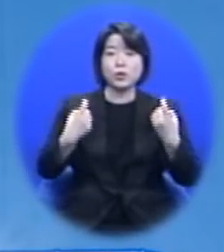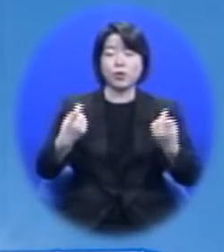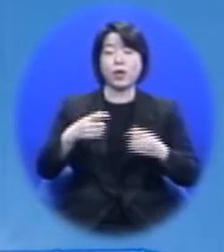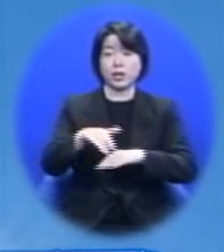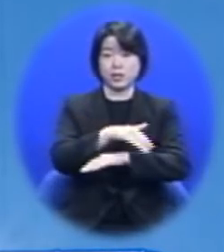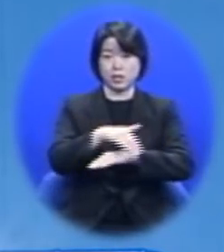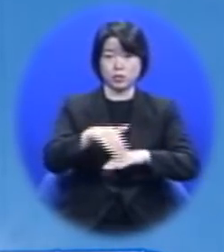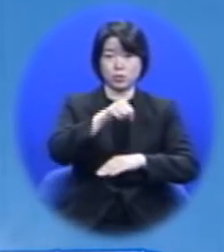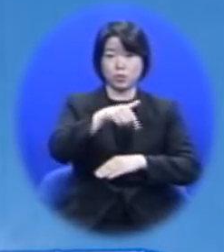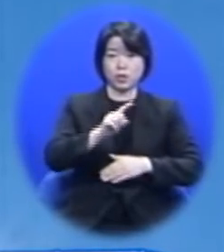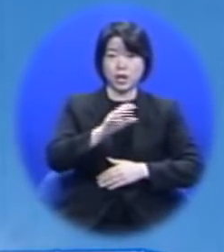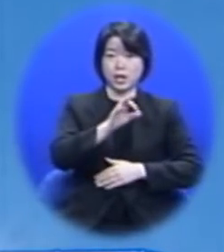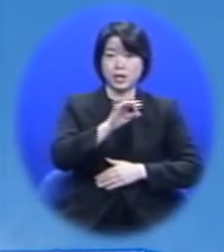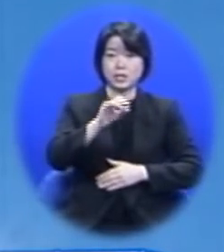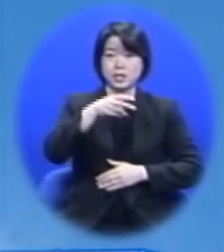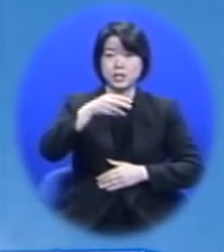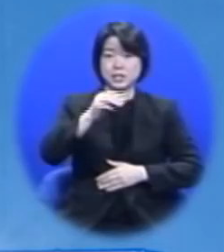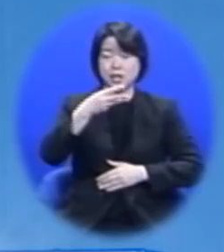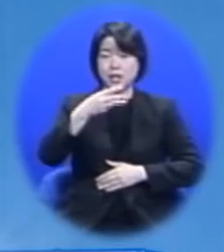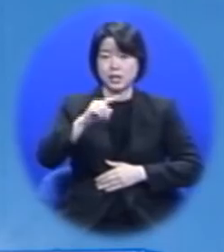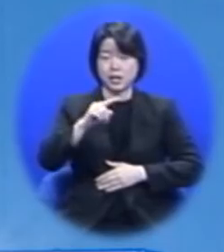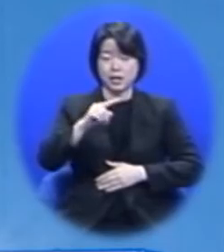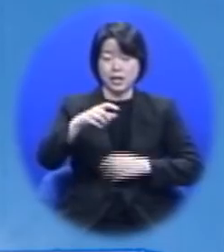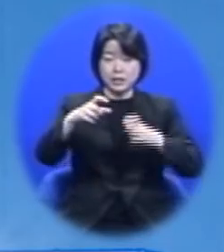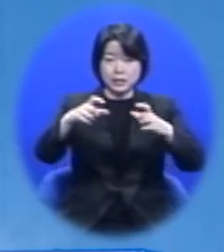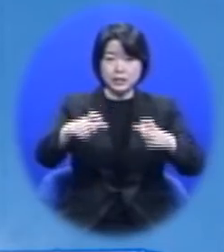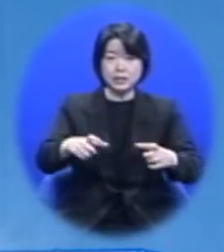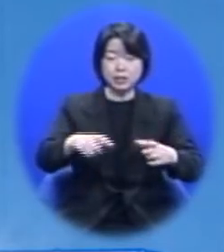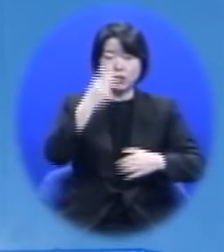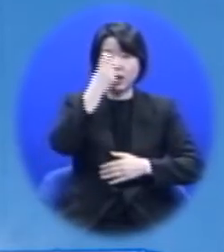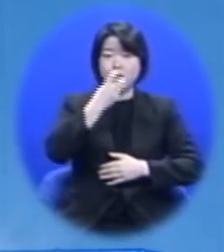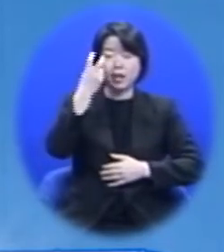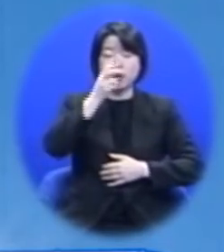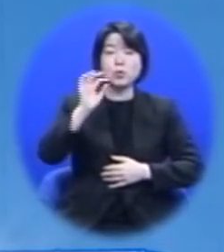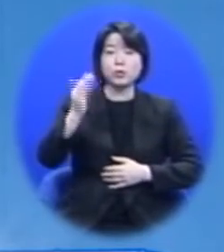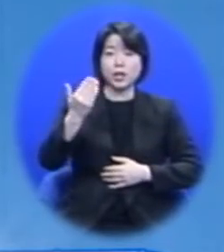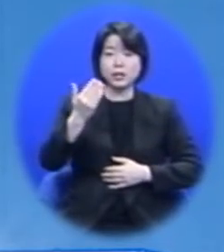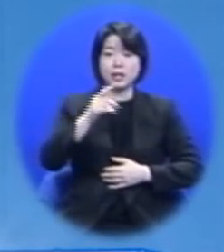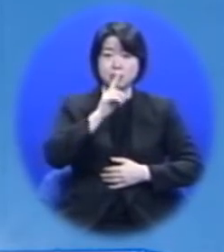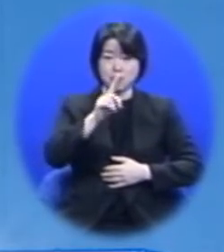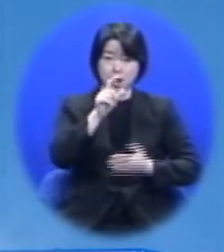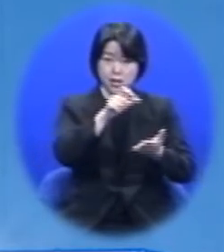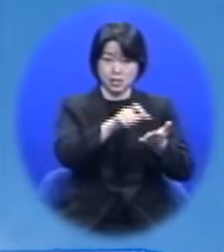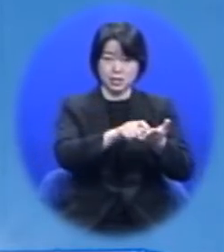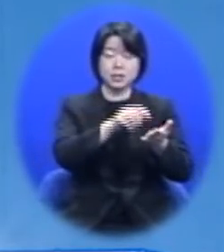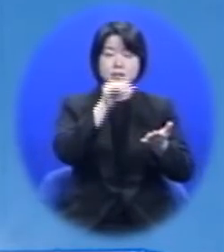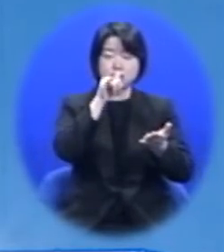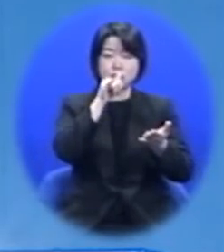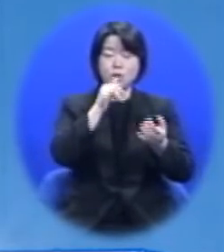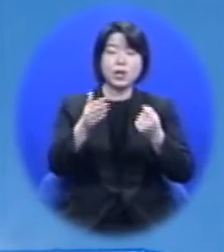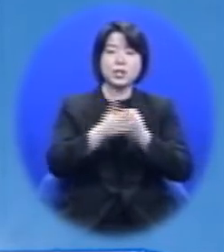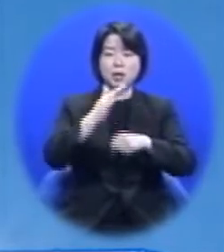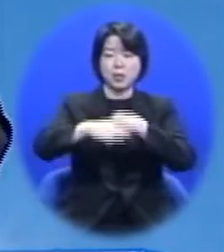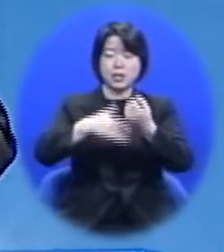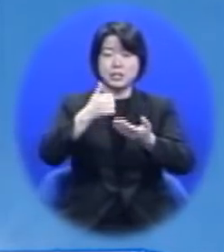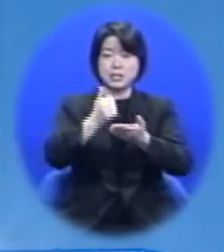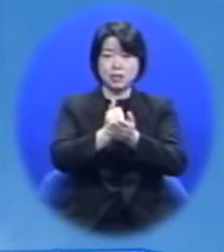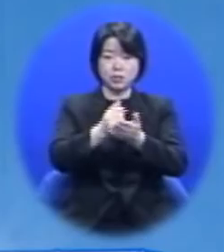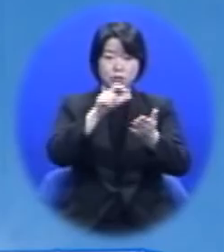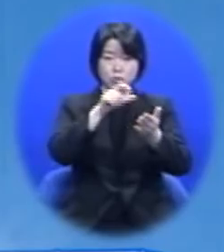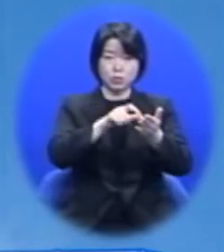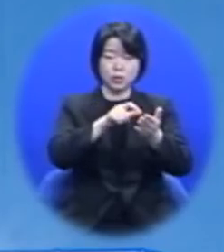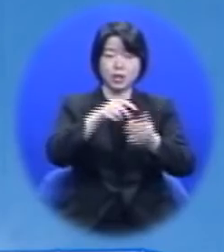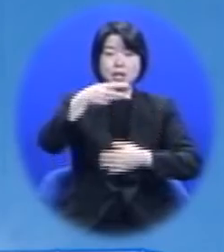지방에 감독이 되었다고 하는 기록이 나와 있습니다. 그러니까 성경에 삭개오 이야기가 기록이 된 거예요.